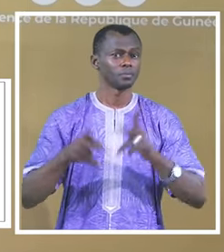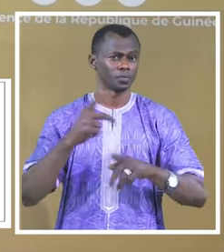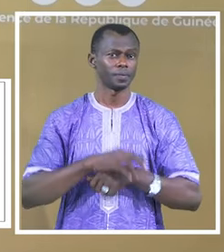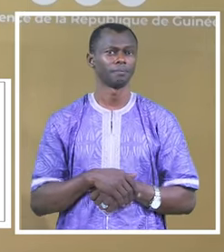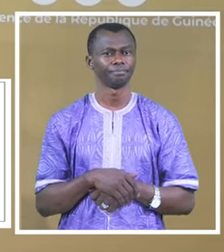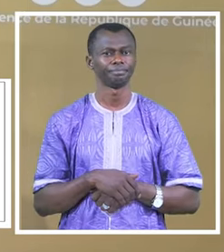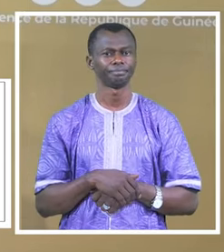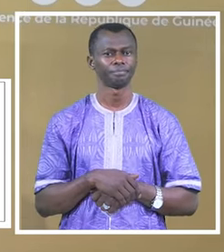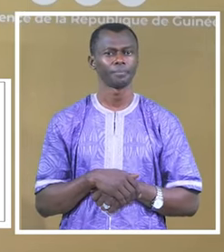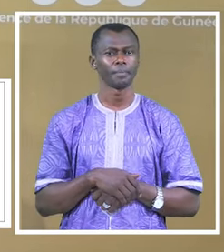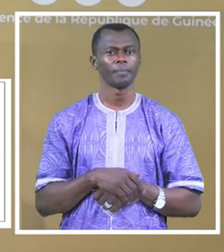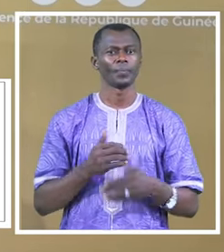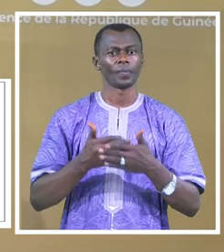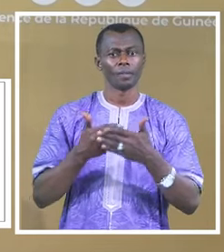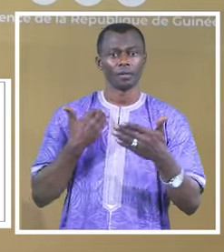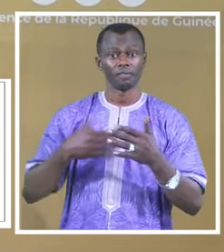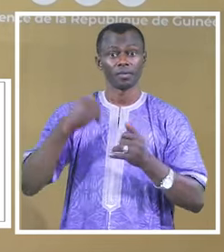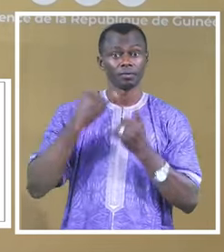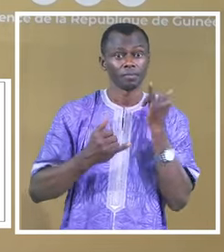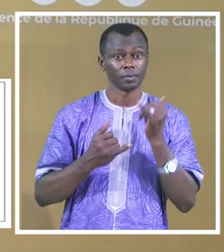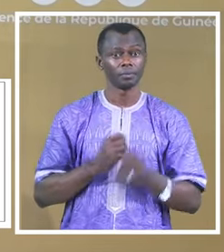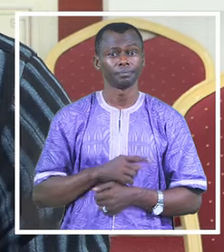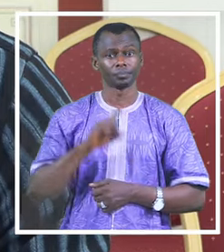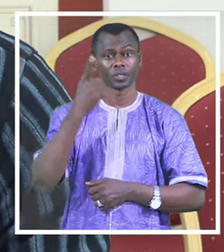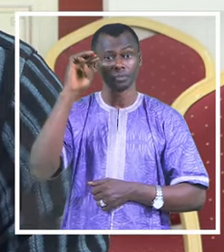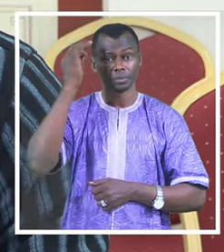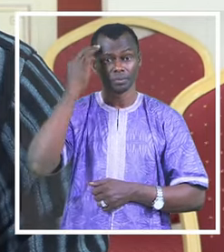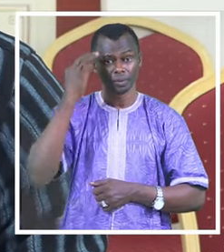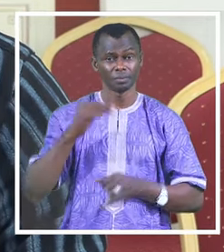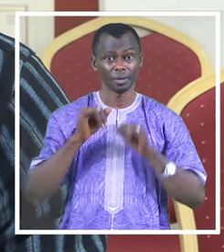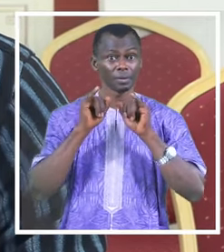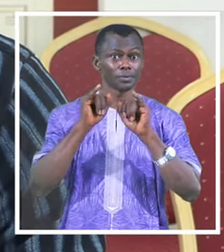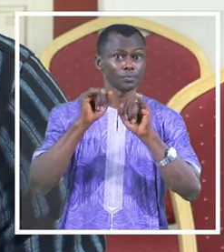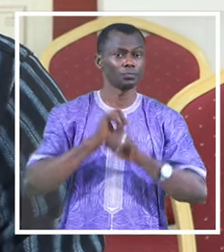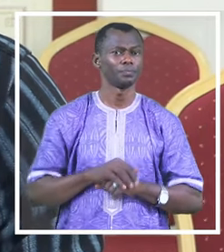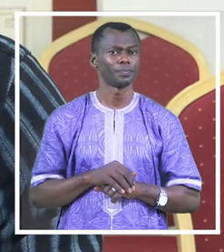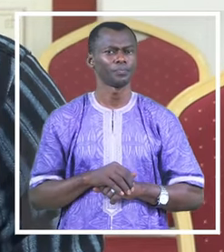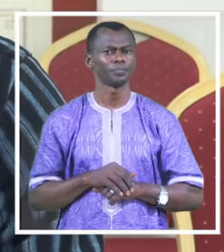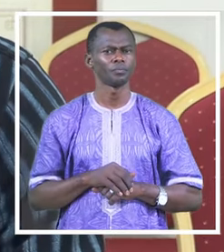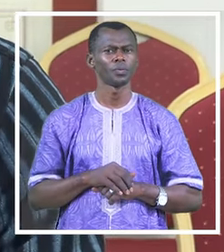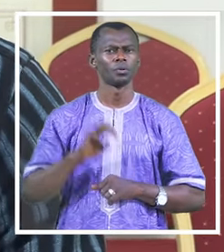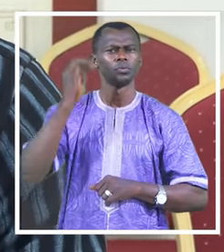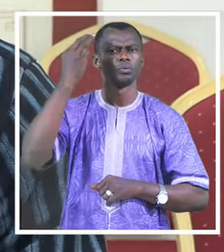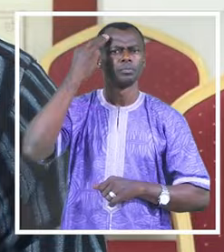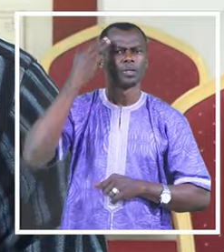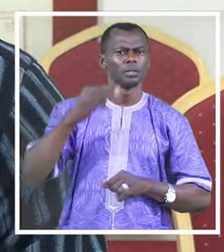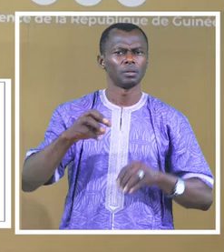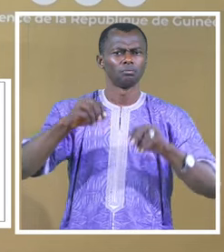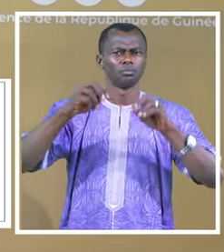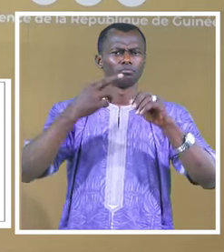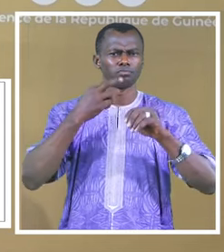Premier ministre a instruit au ministre des Mines et de la Géologie de tout mettre en œuvre pour